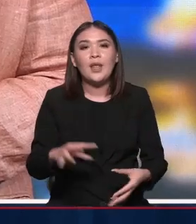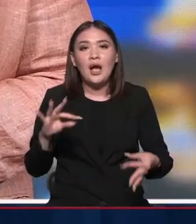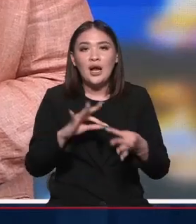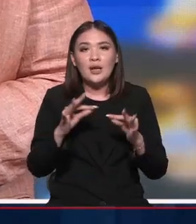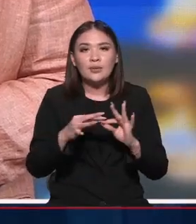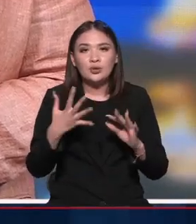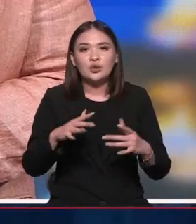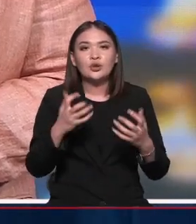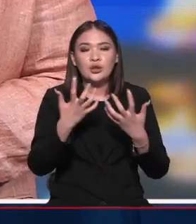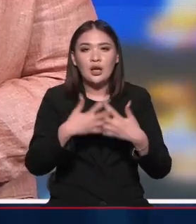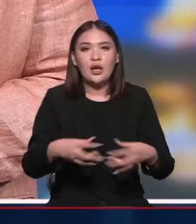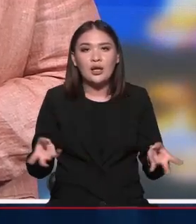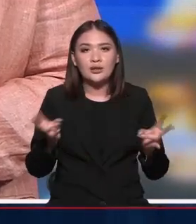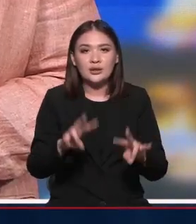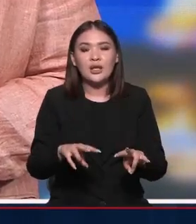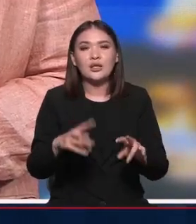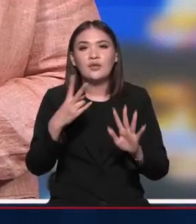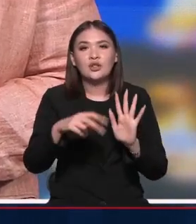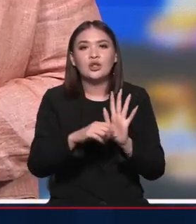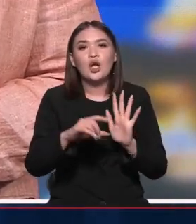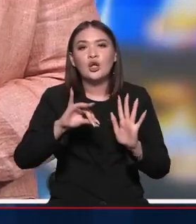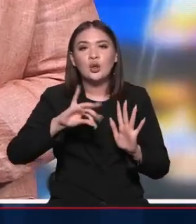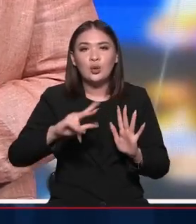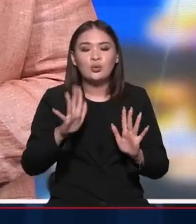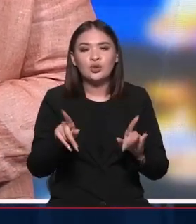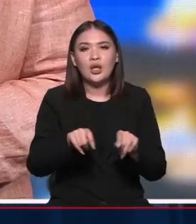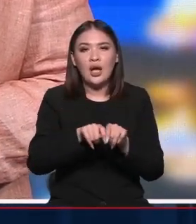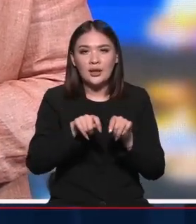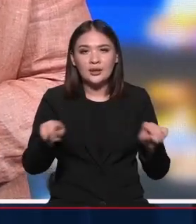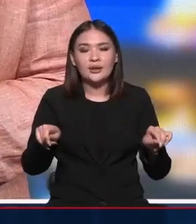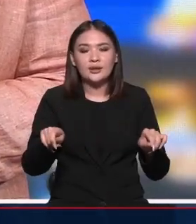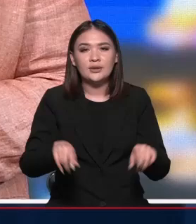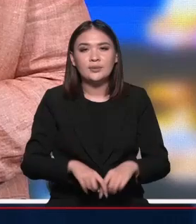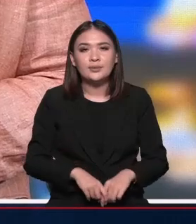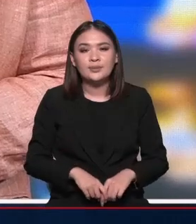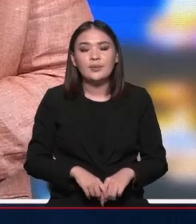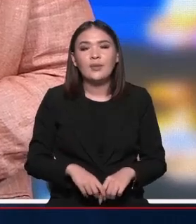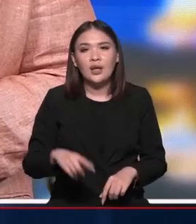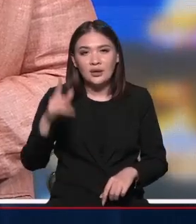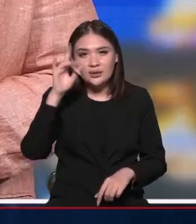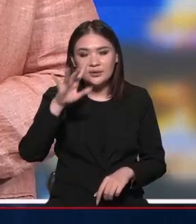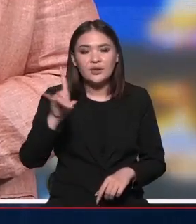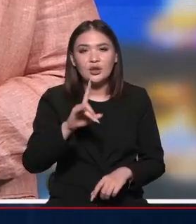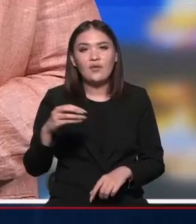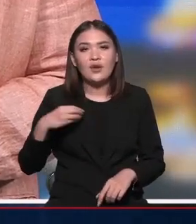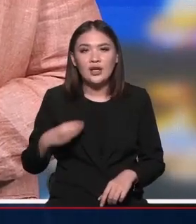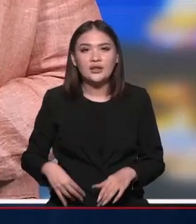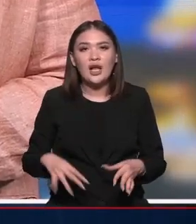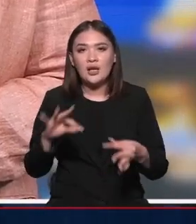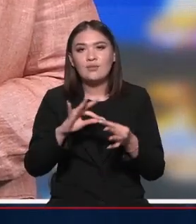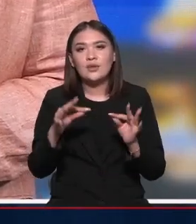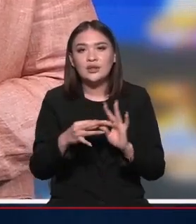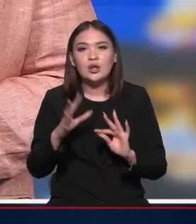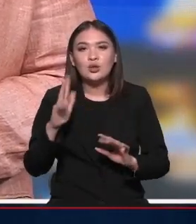считанные дни 26 июля пройдёт церемония открытия кусая Ну как известно Франция принимает Олимпийские игры уже в